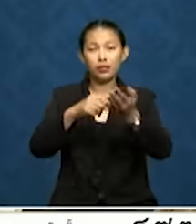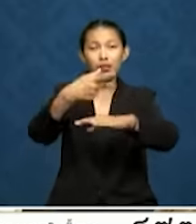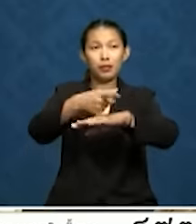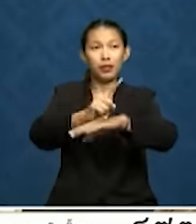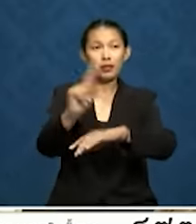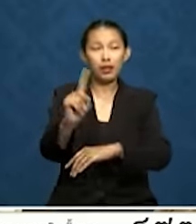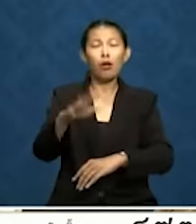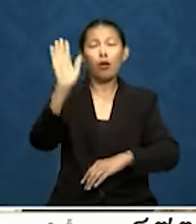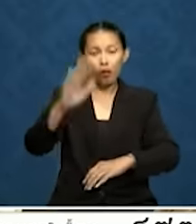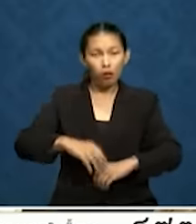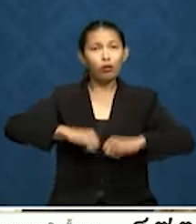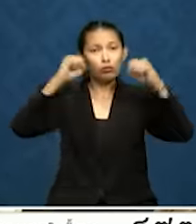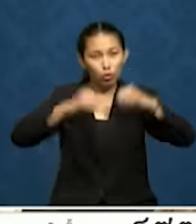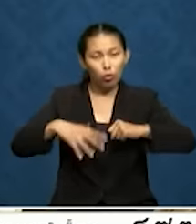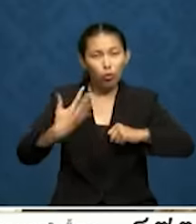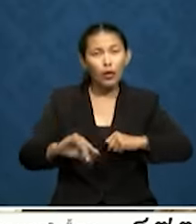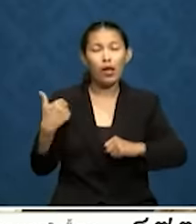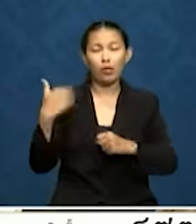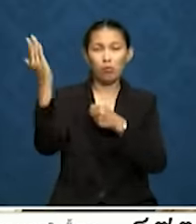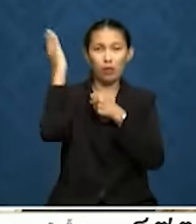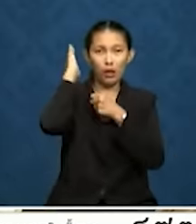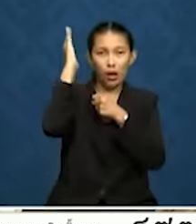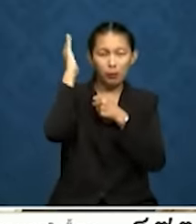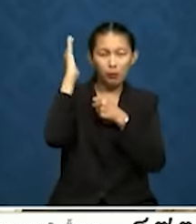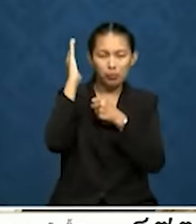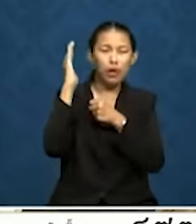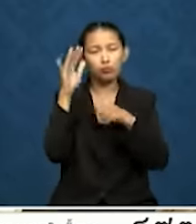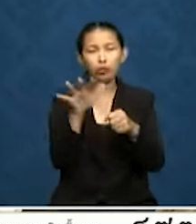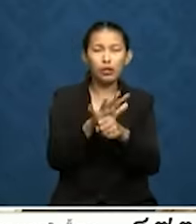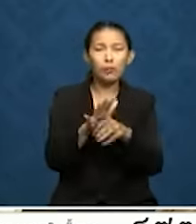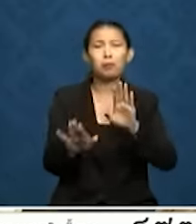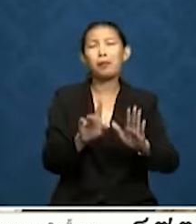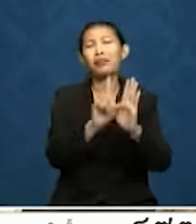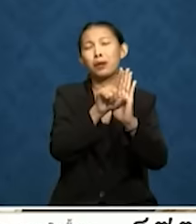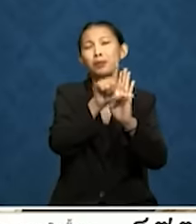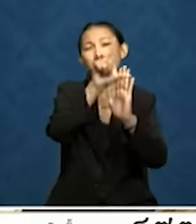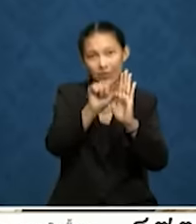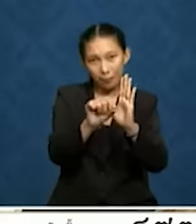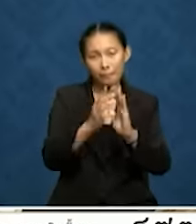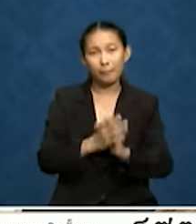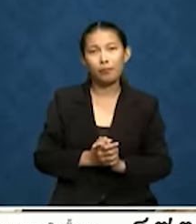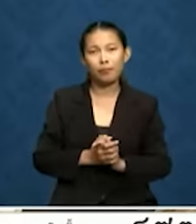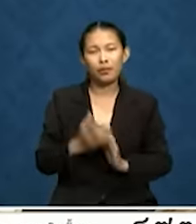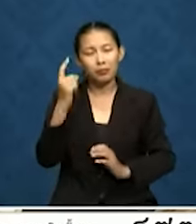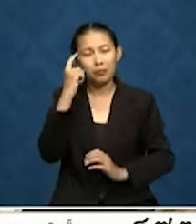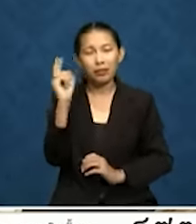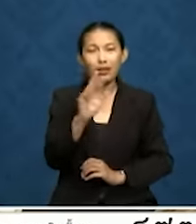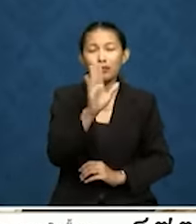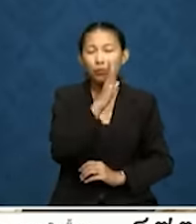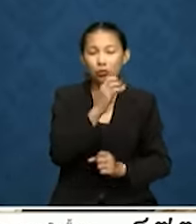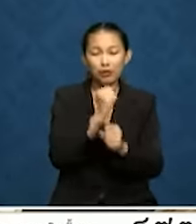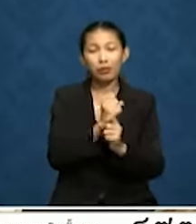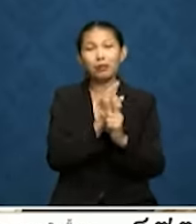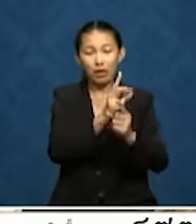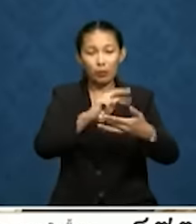าเราก็ตกลงกันว่าจะมีการอภิปรายเรื่องนี้เนี่ยกันพอสมควรคือประมาณ20นาทีผมคิดว่าการเดินหน้ากันแบบนี้เ